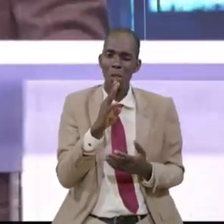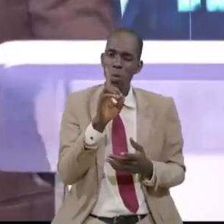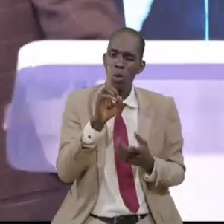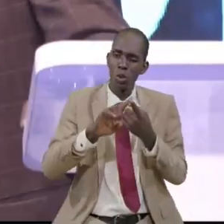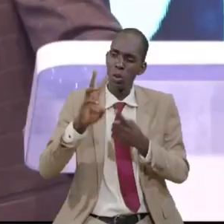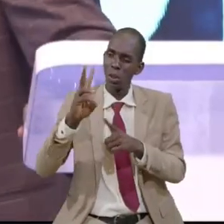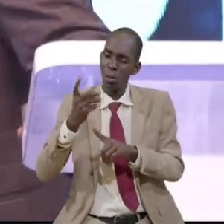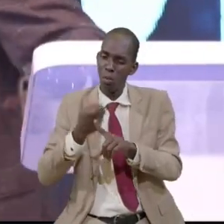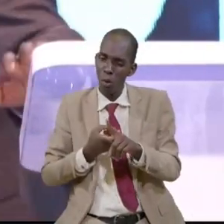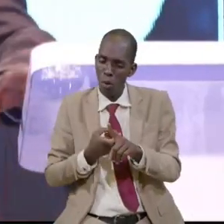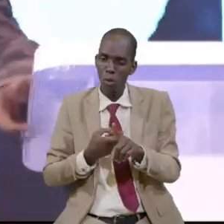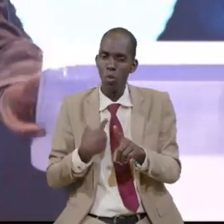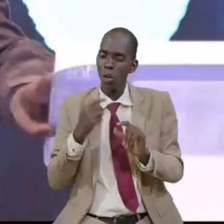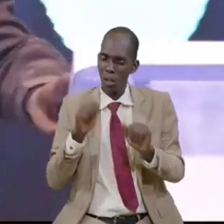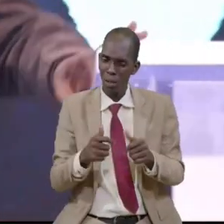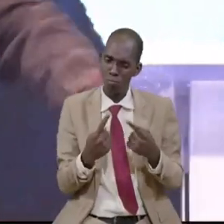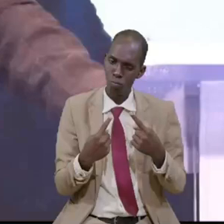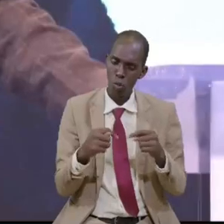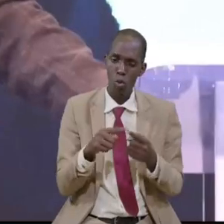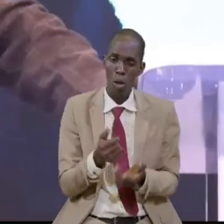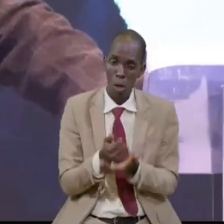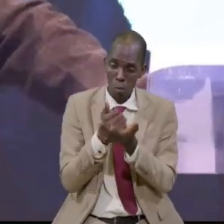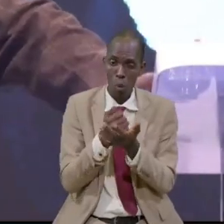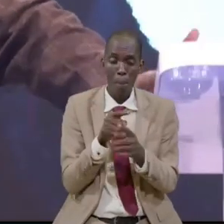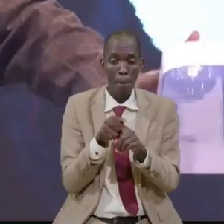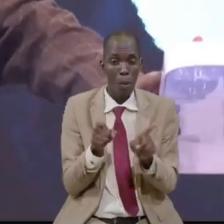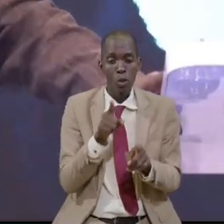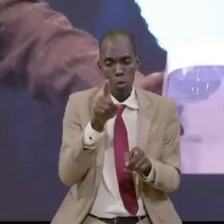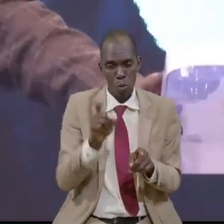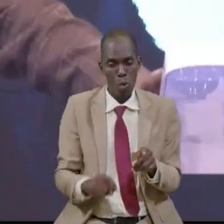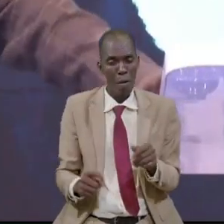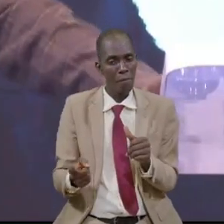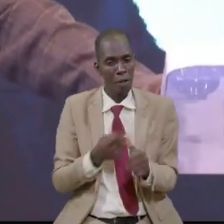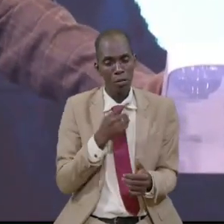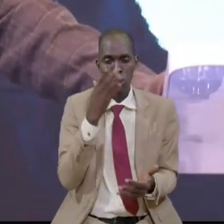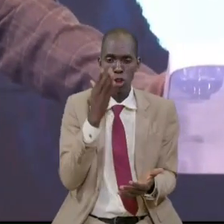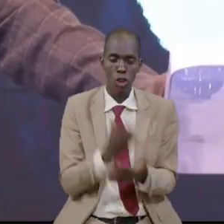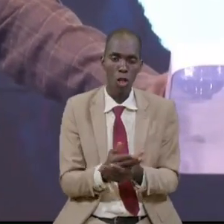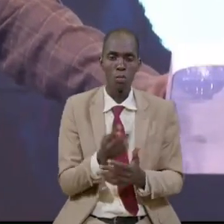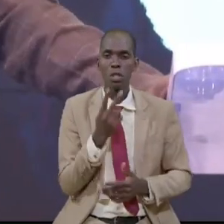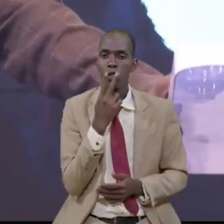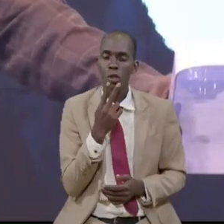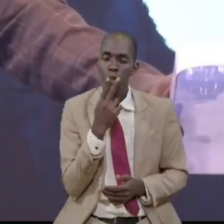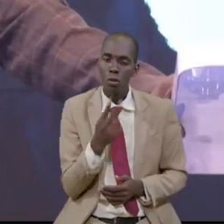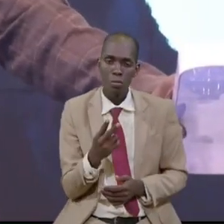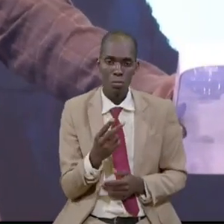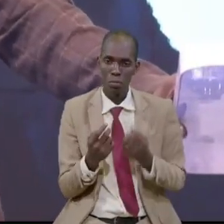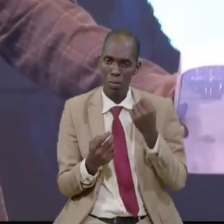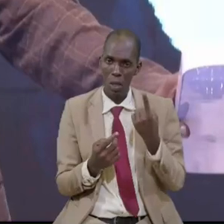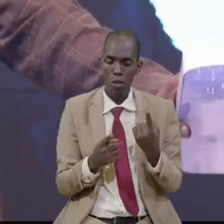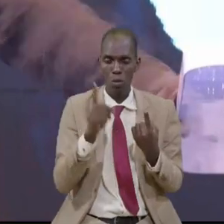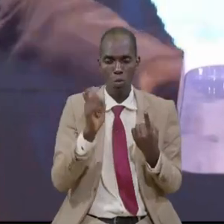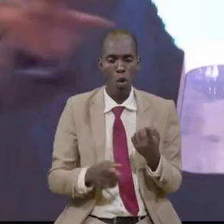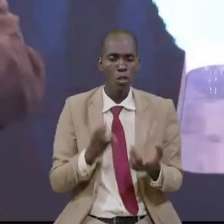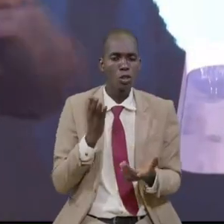pour le parler vous devez mettre de côté la toxicomanie vous devez rejeter la